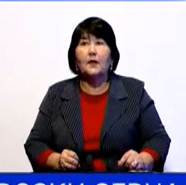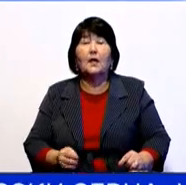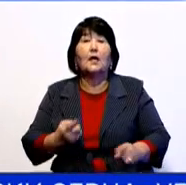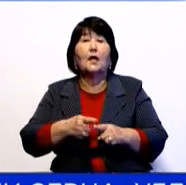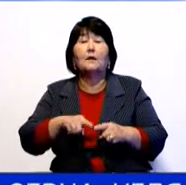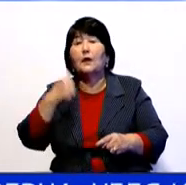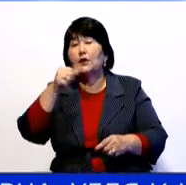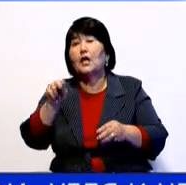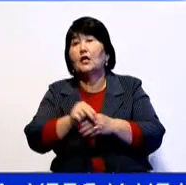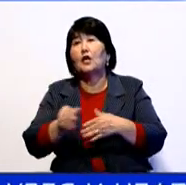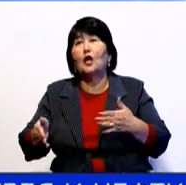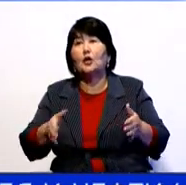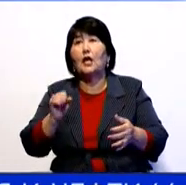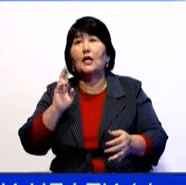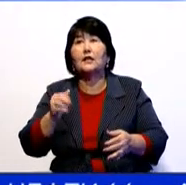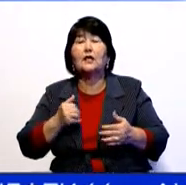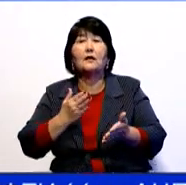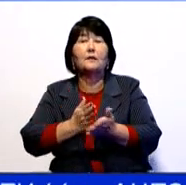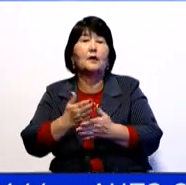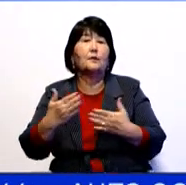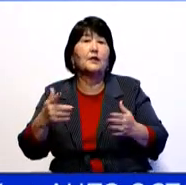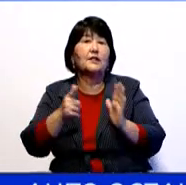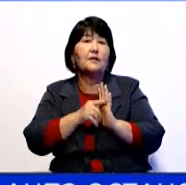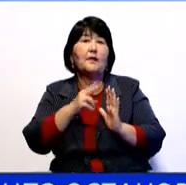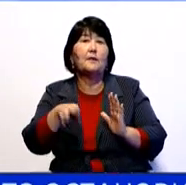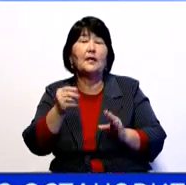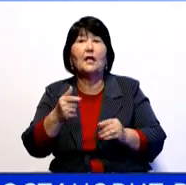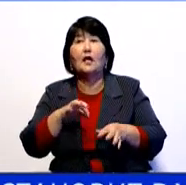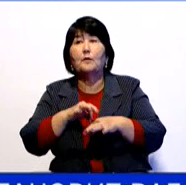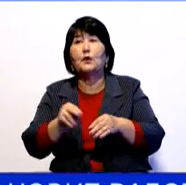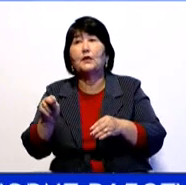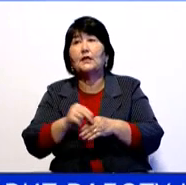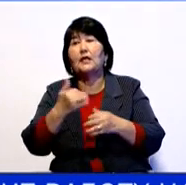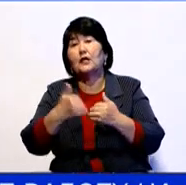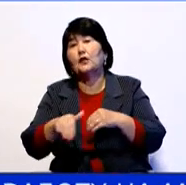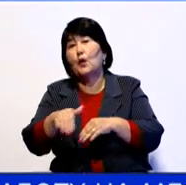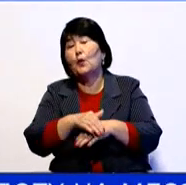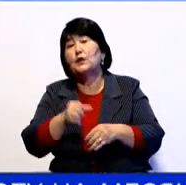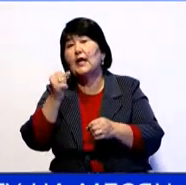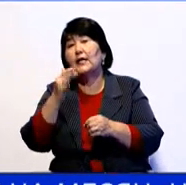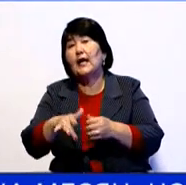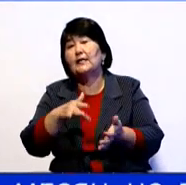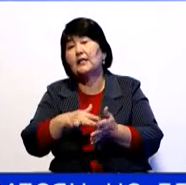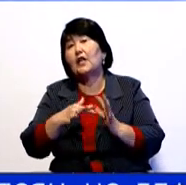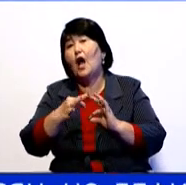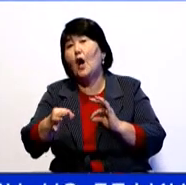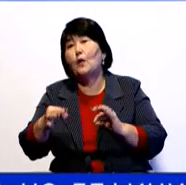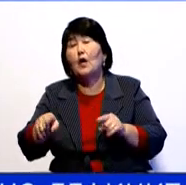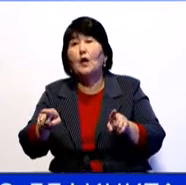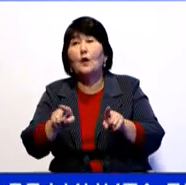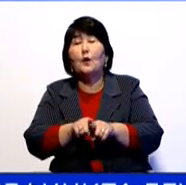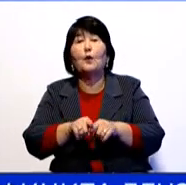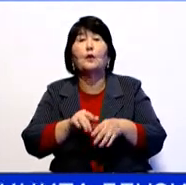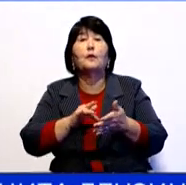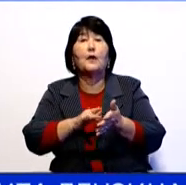В этом году на ремонт дорог Аральского района выделено свыше 7 миллиардов тенге. Проведен средний ремонт улицы райцентра ряда аулов. В ходе